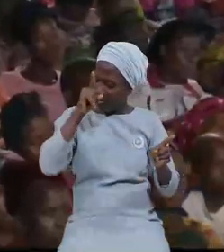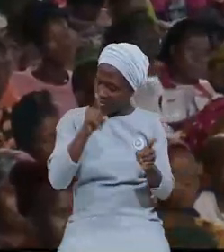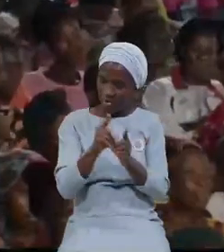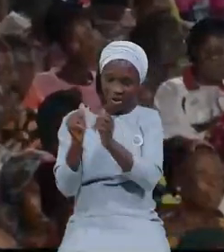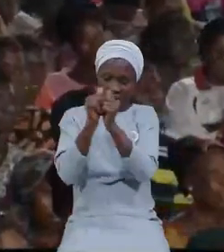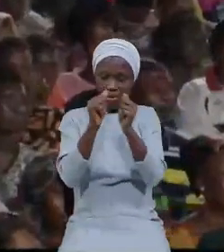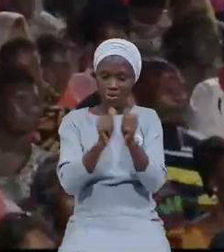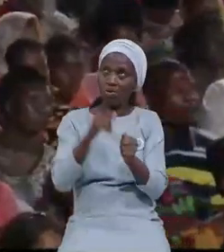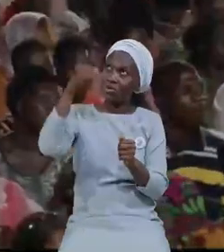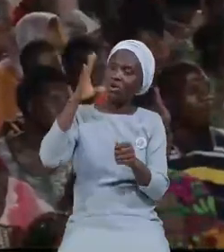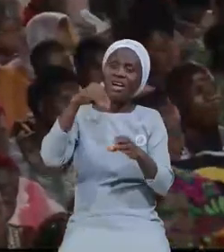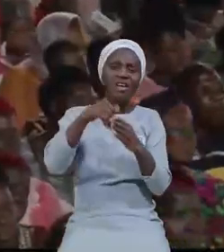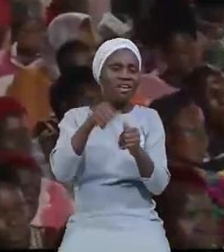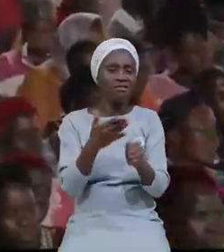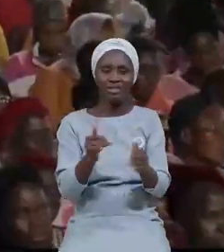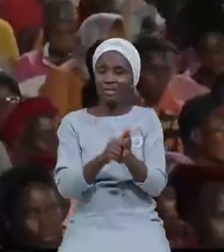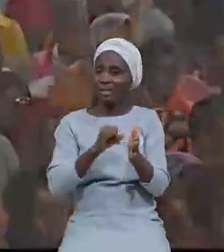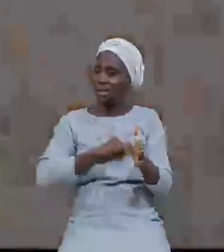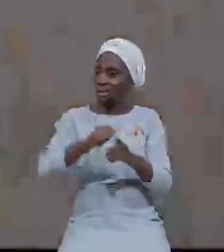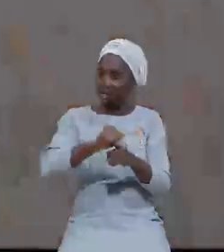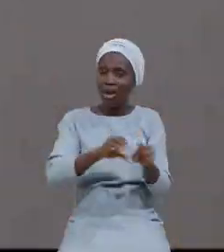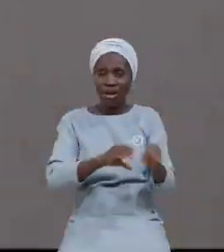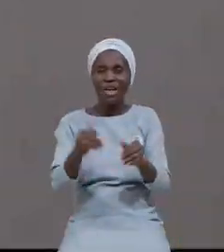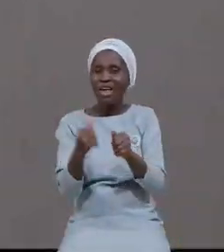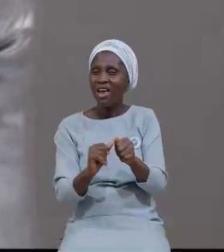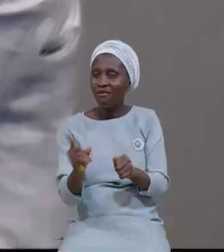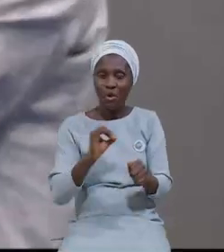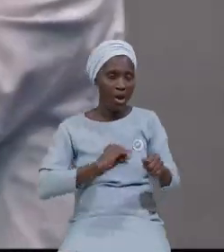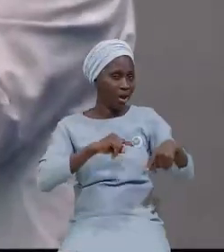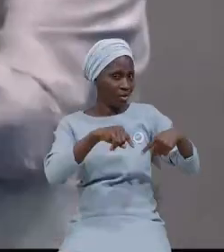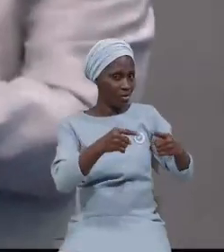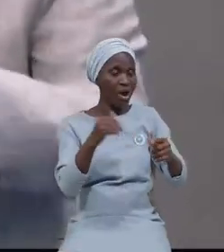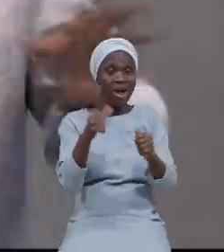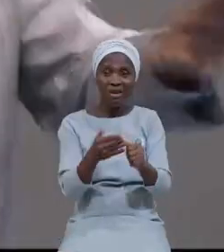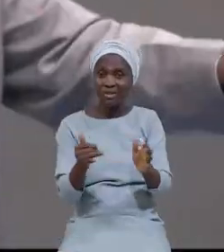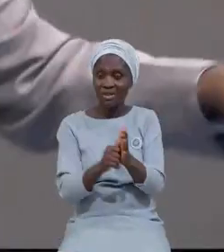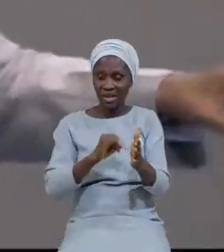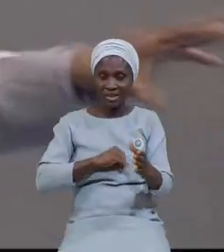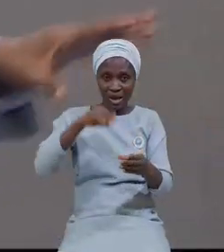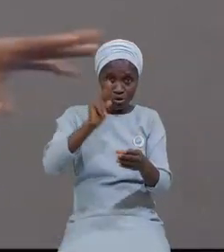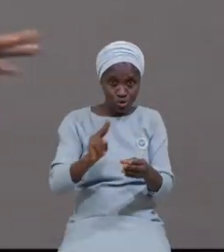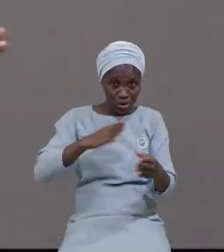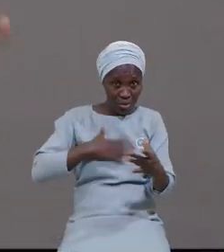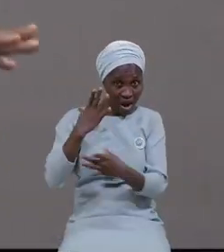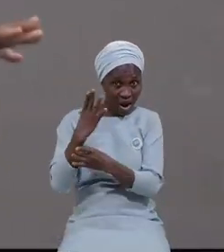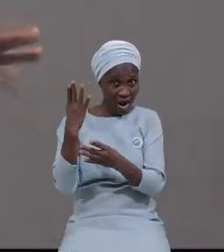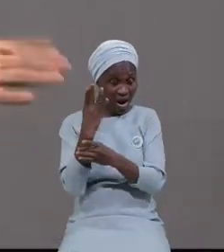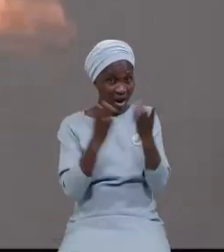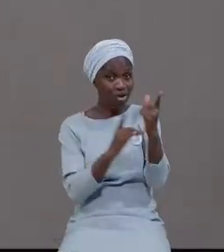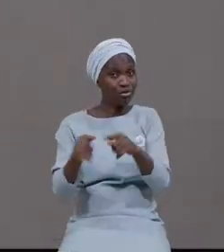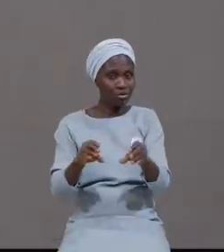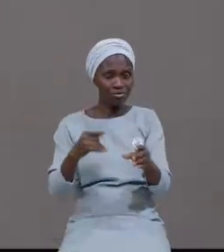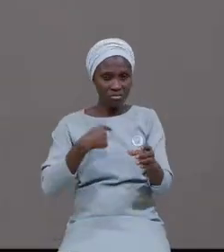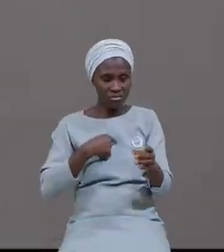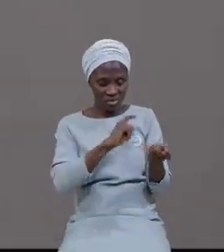avec Dieu et dans tout ce que je fais partout je vais tout ce que je touche de mes mains je